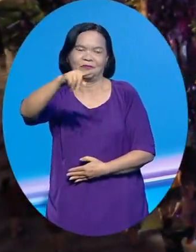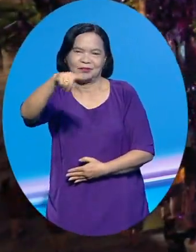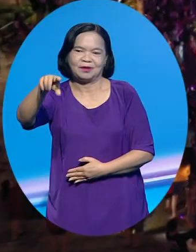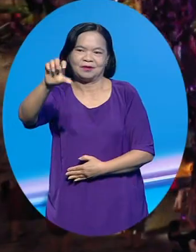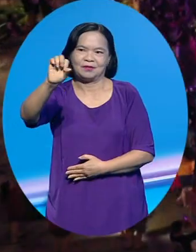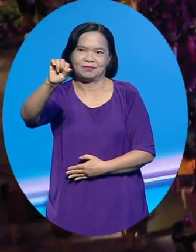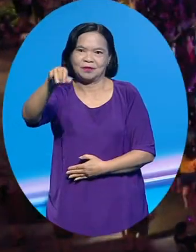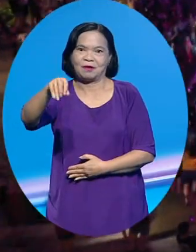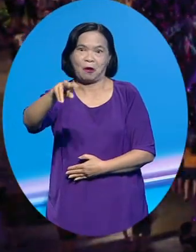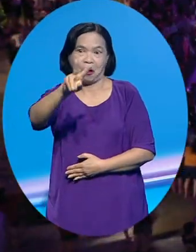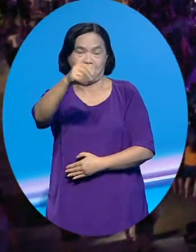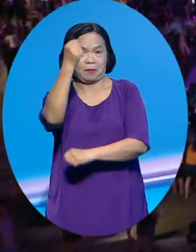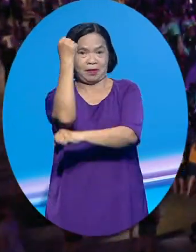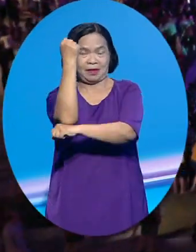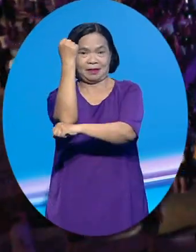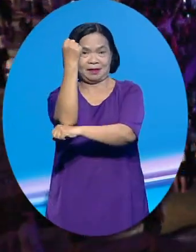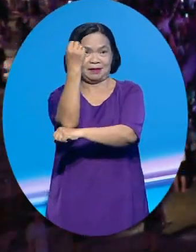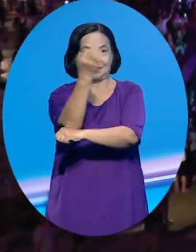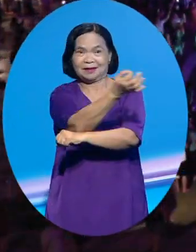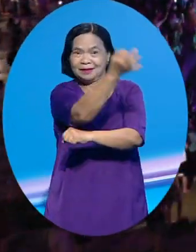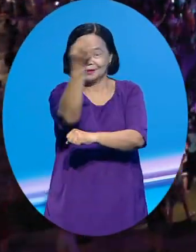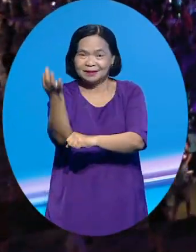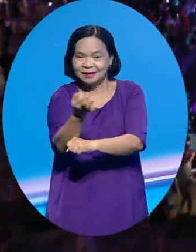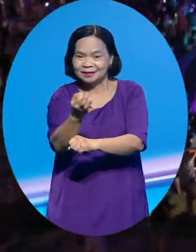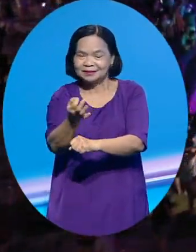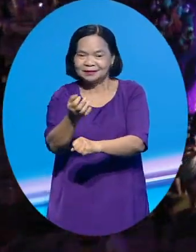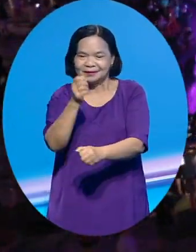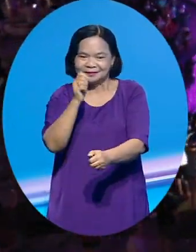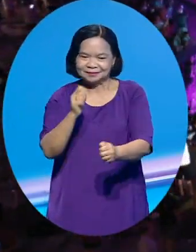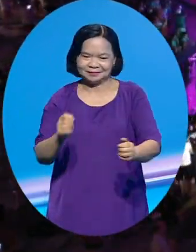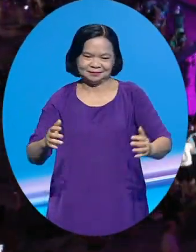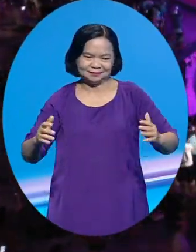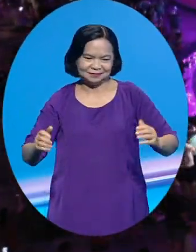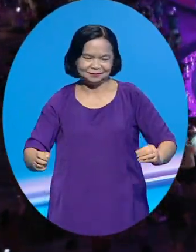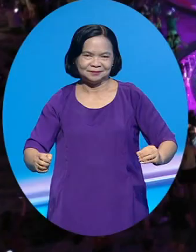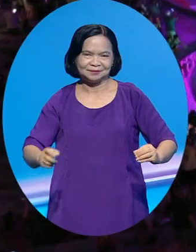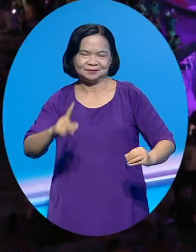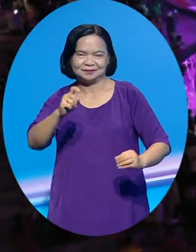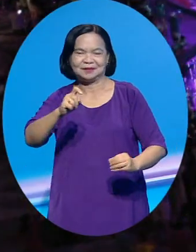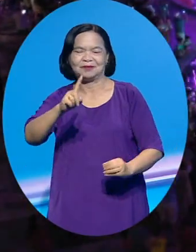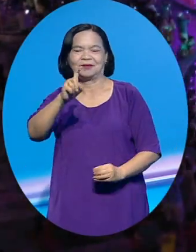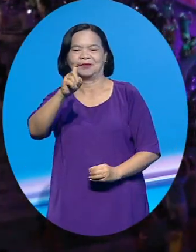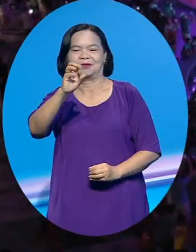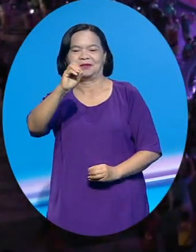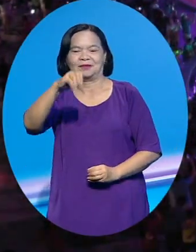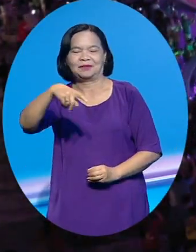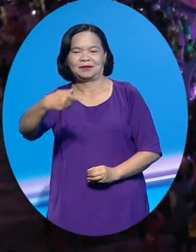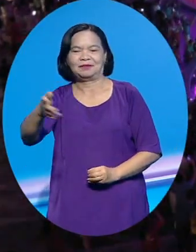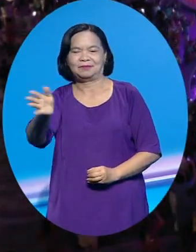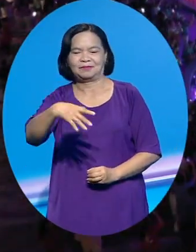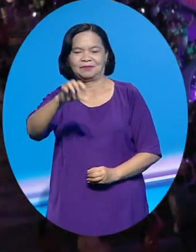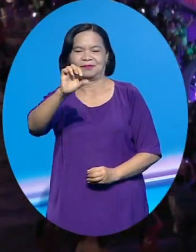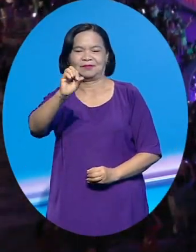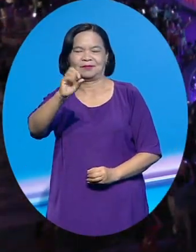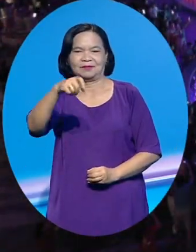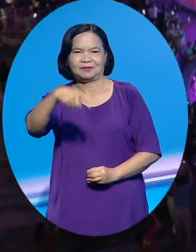20 cây trang trí mang các họa tiết, hoa văn trên trống đồng Đông Sơn, hai đài phun nước trình diễn các show ánh sáng và nhạc nước hiện đại do Sun